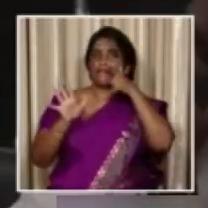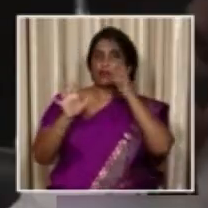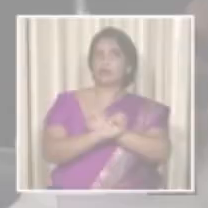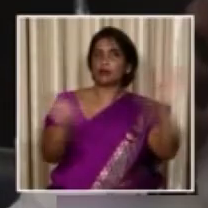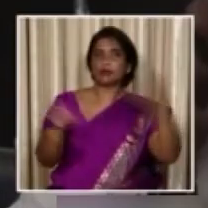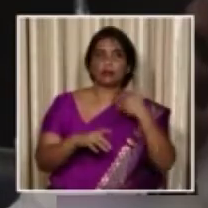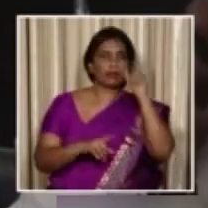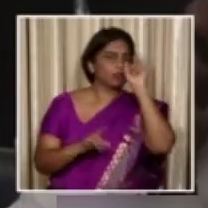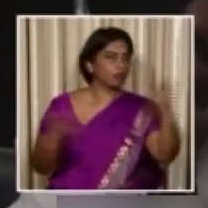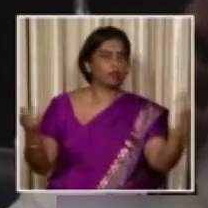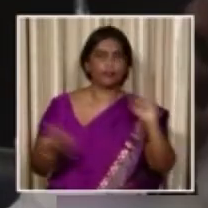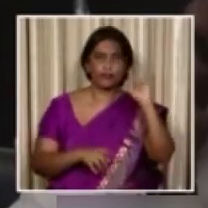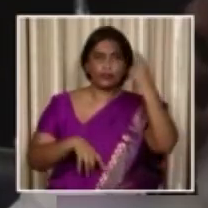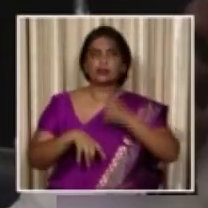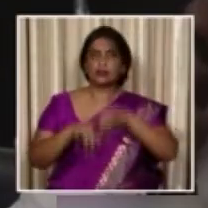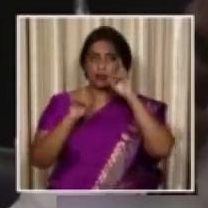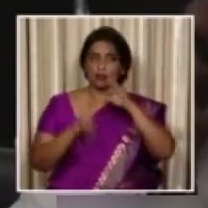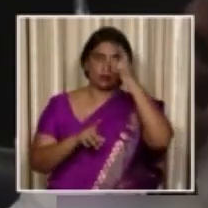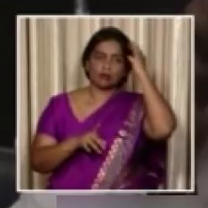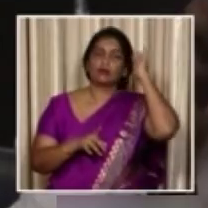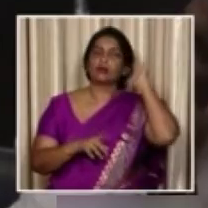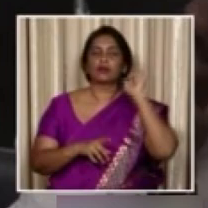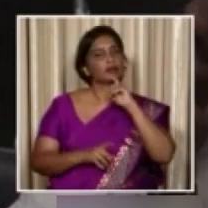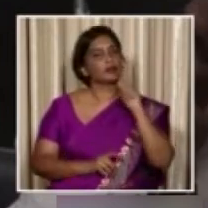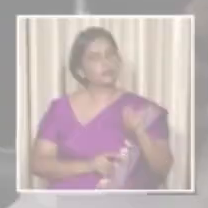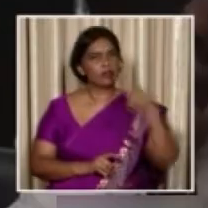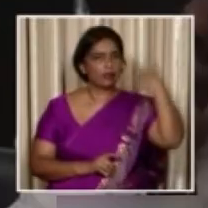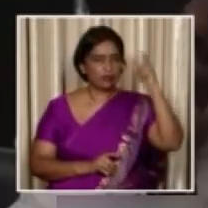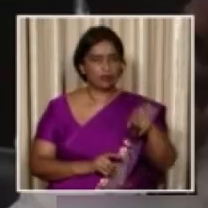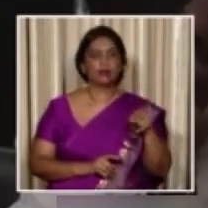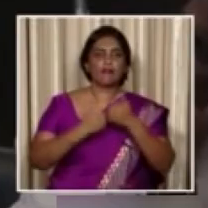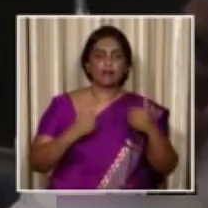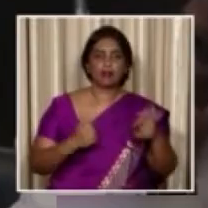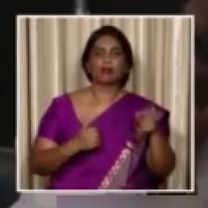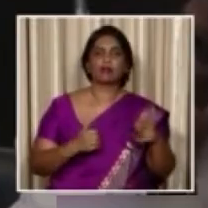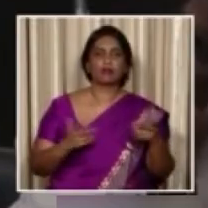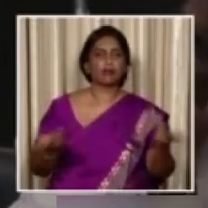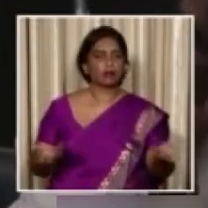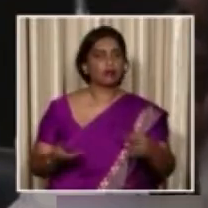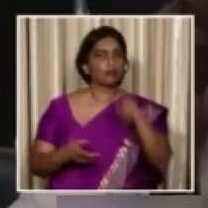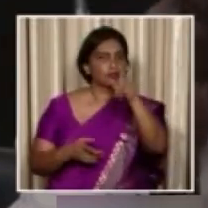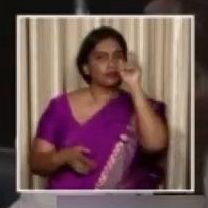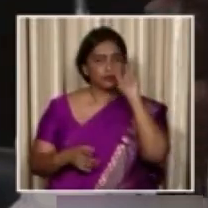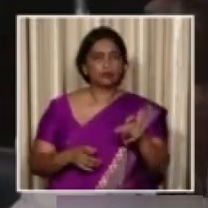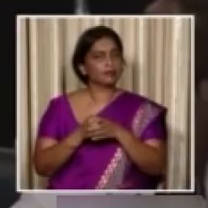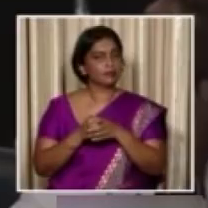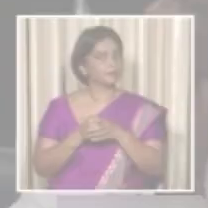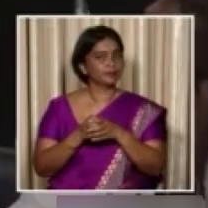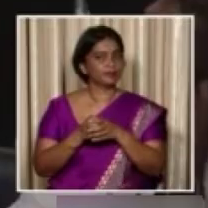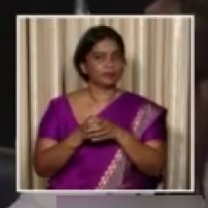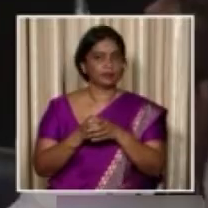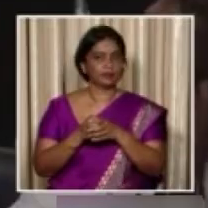මාධ්‍යයෙන් පෙන්වන එක. ඊට පස්සේ ඒකම සඳහන් වෙනවා මහේස්වත්තුමා හෝ තුමිය ඉස්සරහා වෙනම දෙනවලු. දැන් ඔබතුමා දන්නවා කොන්ෆෙෂන් ස්ටේට්මන්ට් එකේ